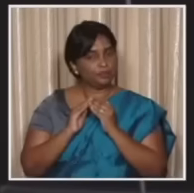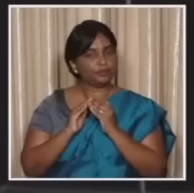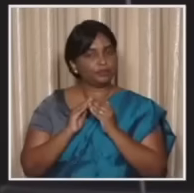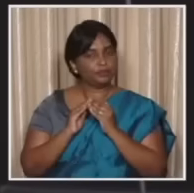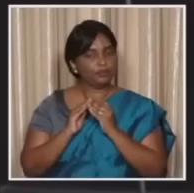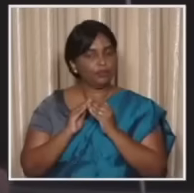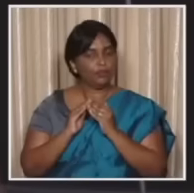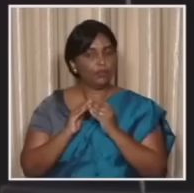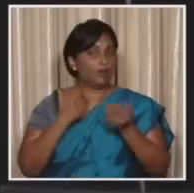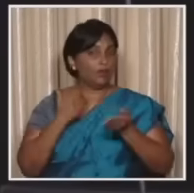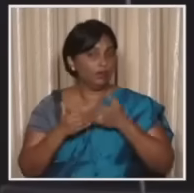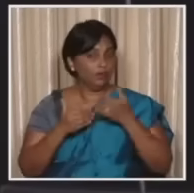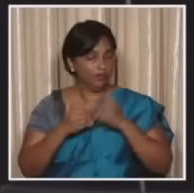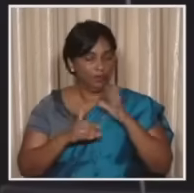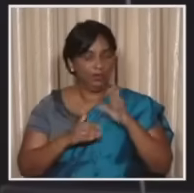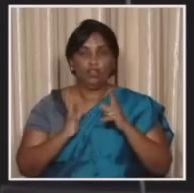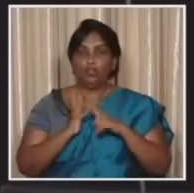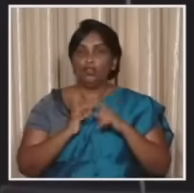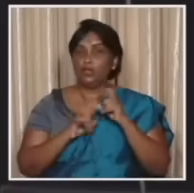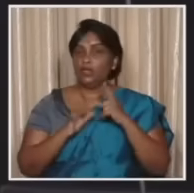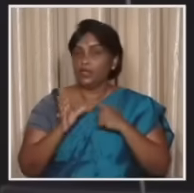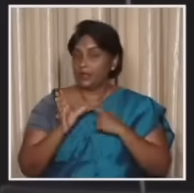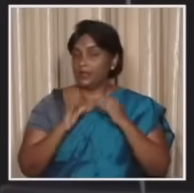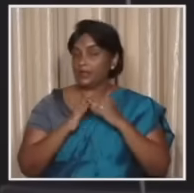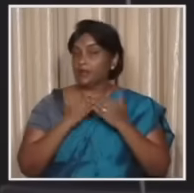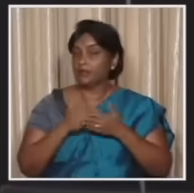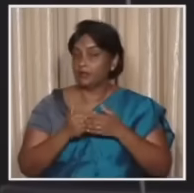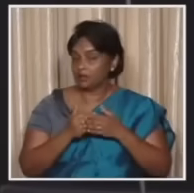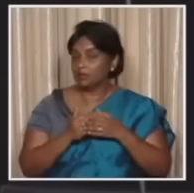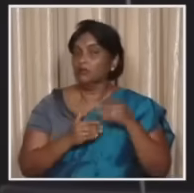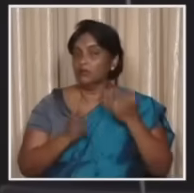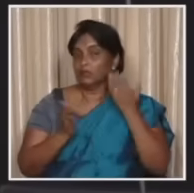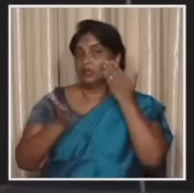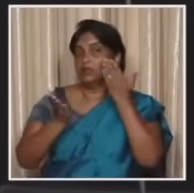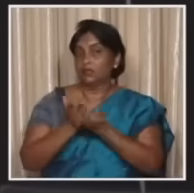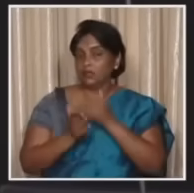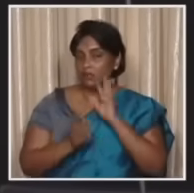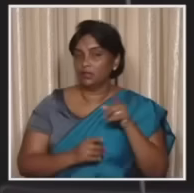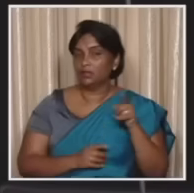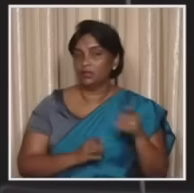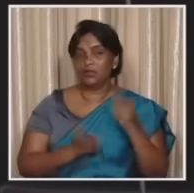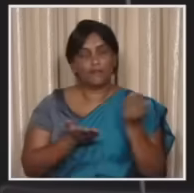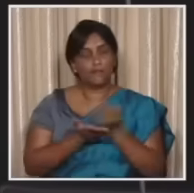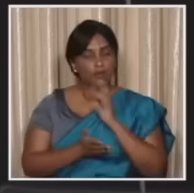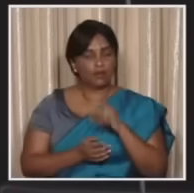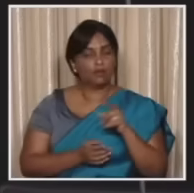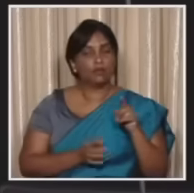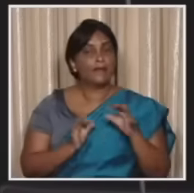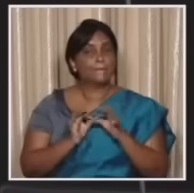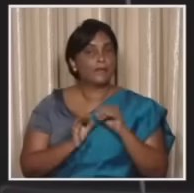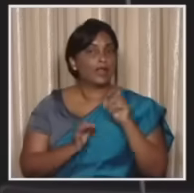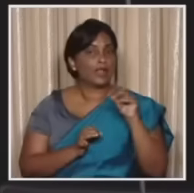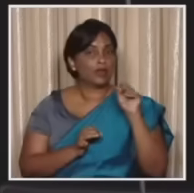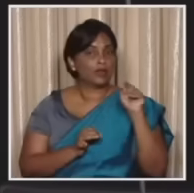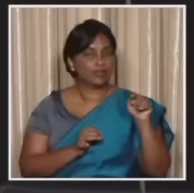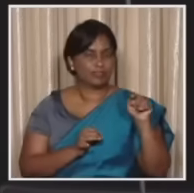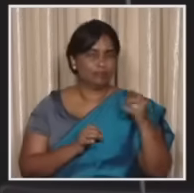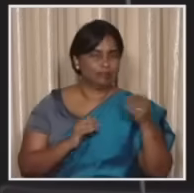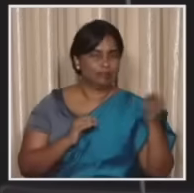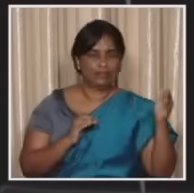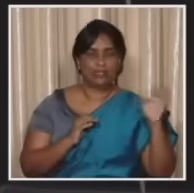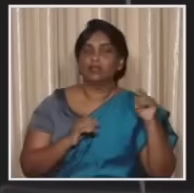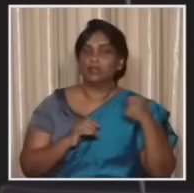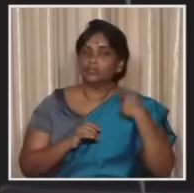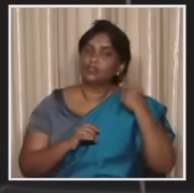මේ හදන්න මේ නාගරික නිවාස හදන්න මේ ඉදිරිපත් කරලා තියෙනවා වෙන් කරලා තියෙනවා බිලියන 11 දශම ගාණක්. දැන්